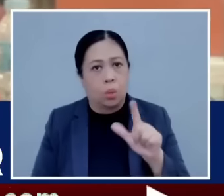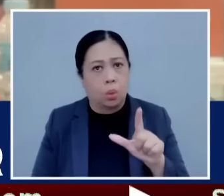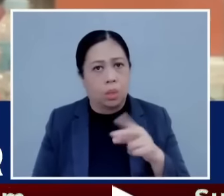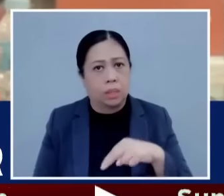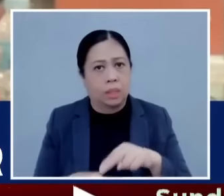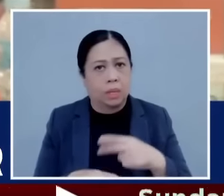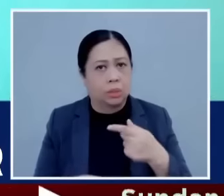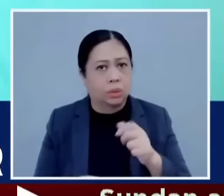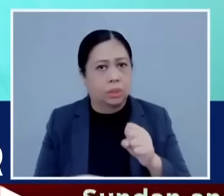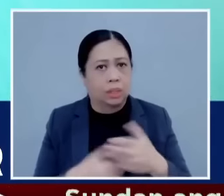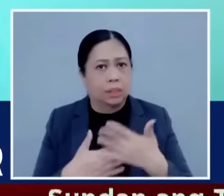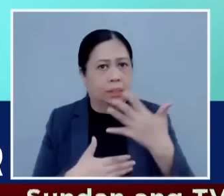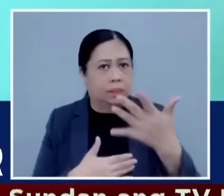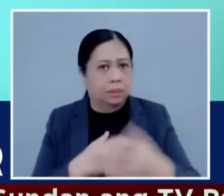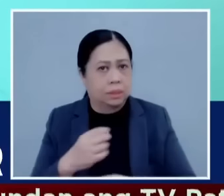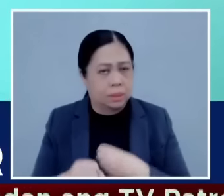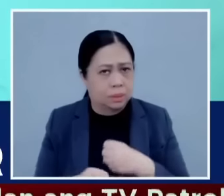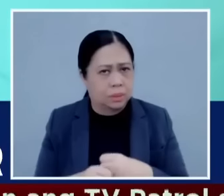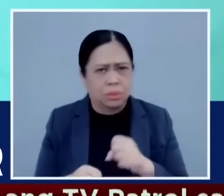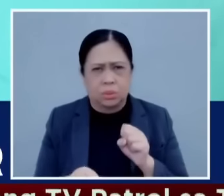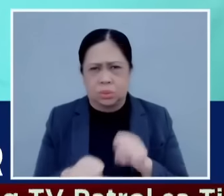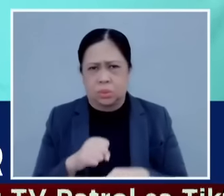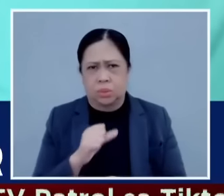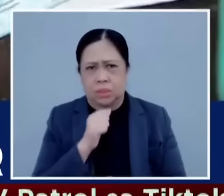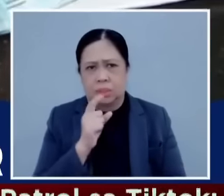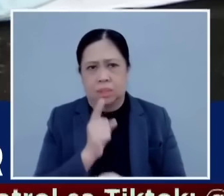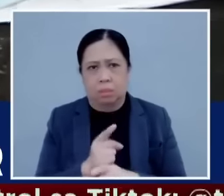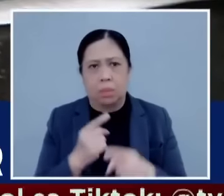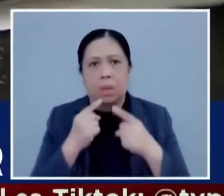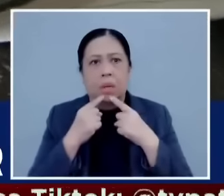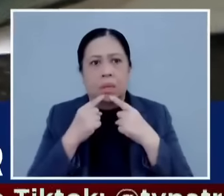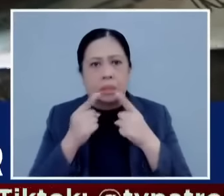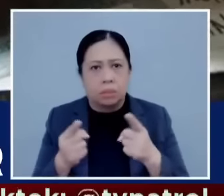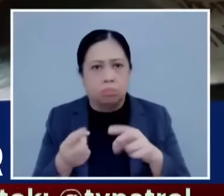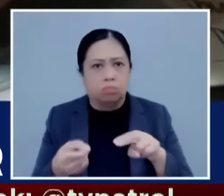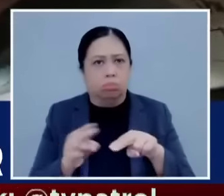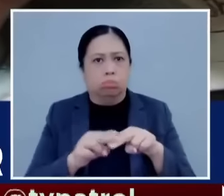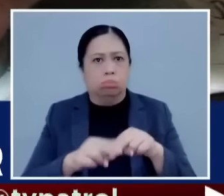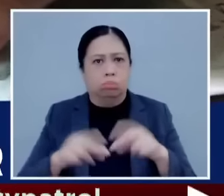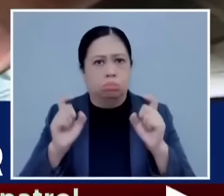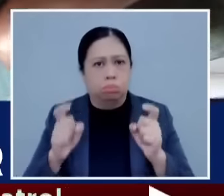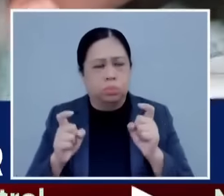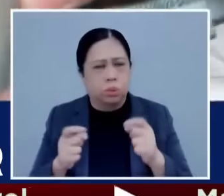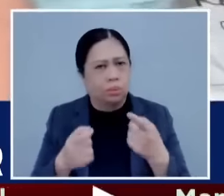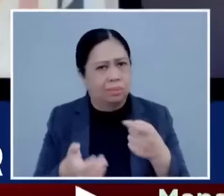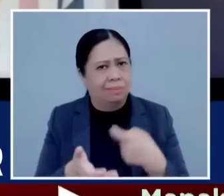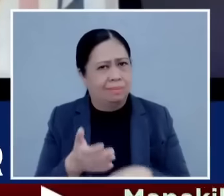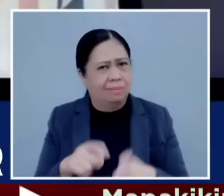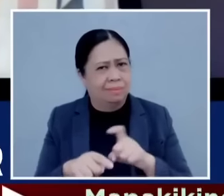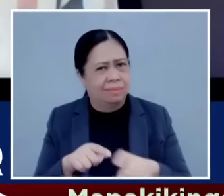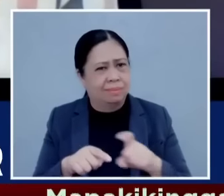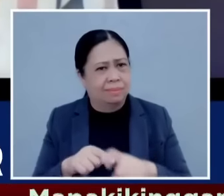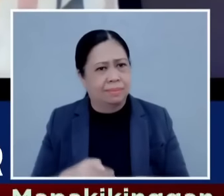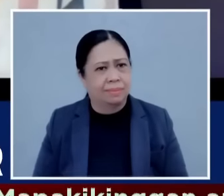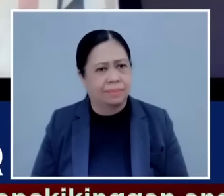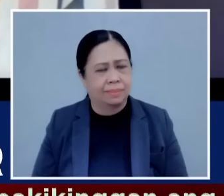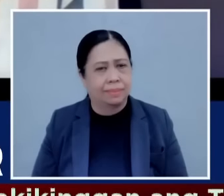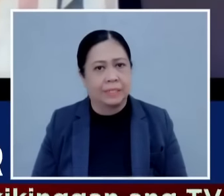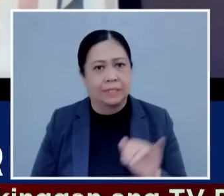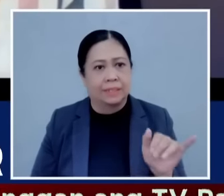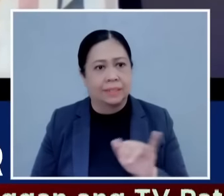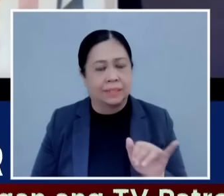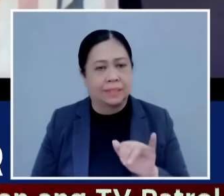mga susunod na taon kaya hindi tamang ideklarang tataas na agad ang singil sa kuryente. walang pinagkaiba yan, Alvin,